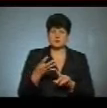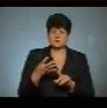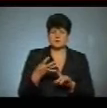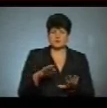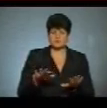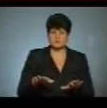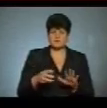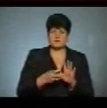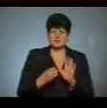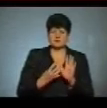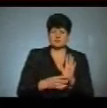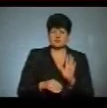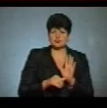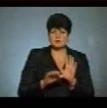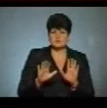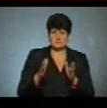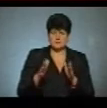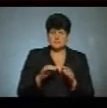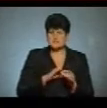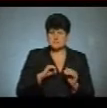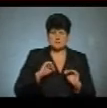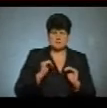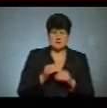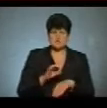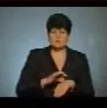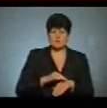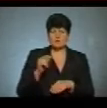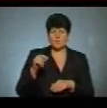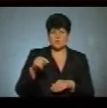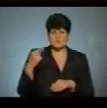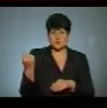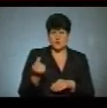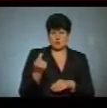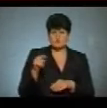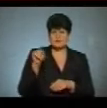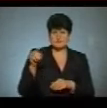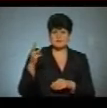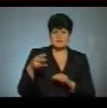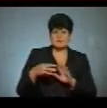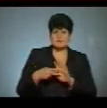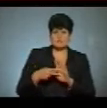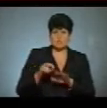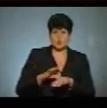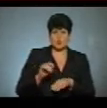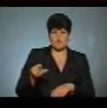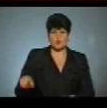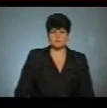четвертому місці, 896 випадків. І найменше хворих у Луганській області, там 37 хворих.